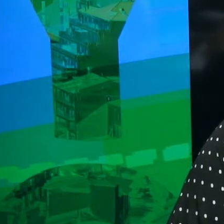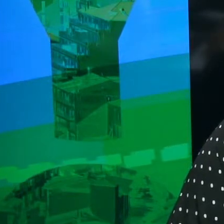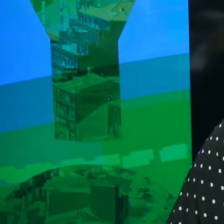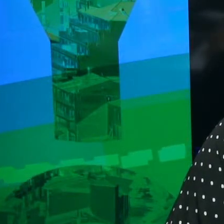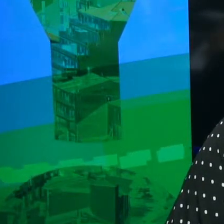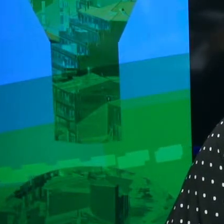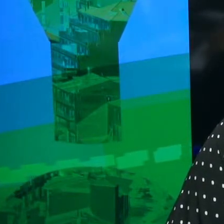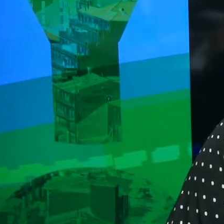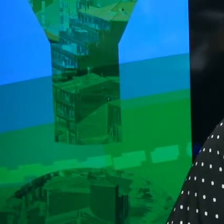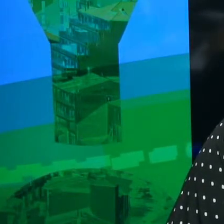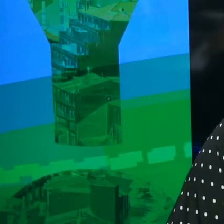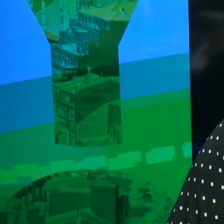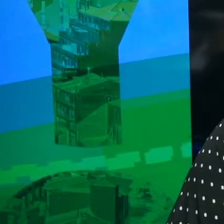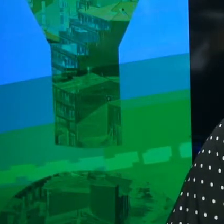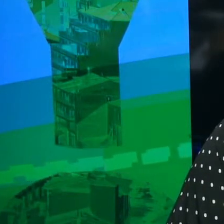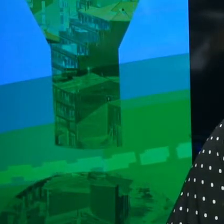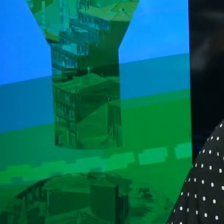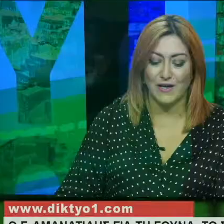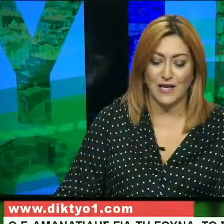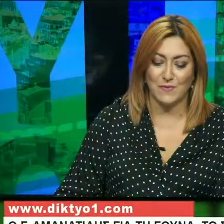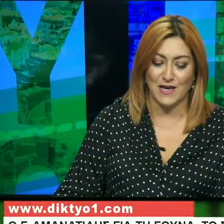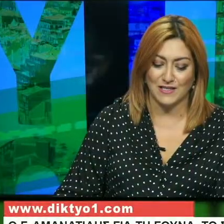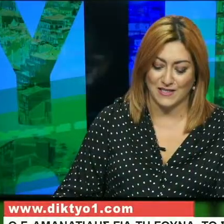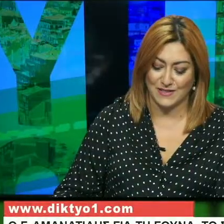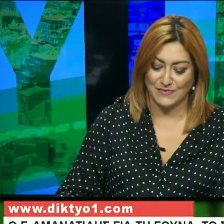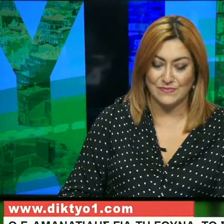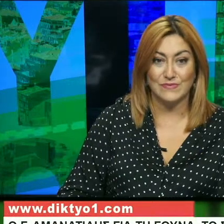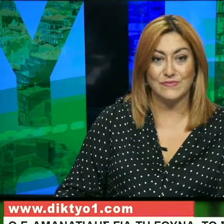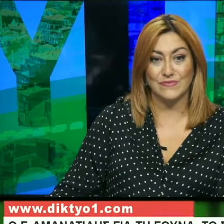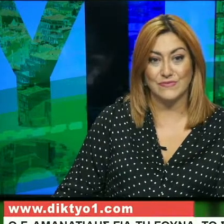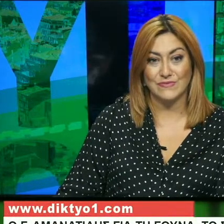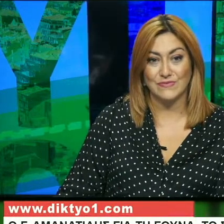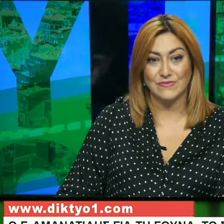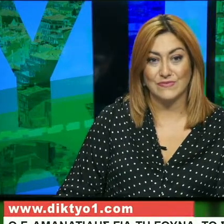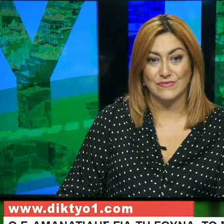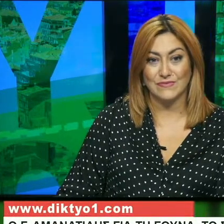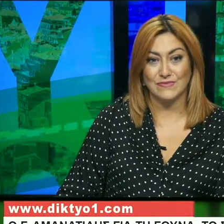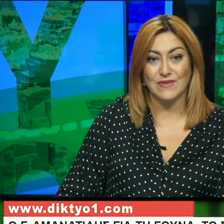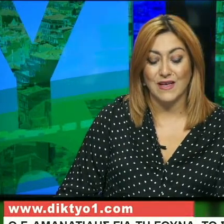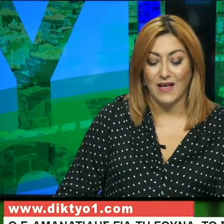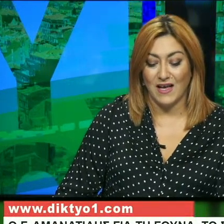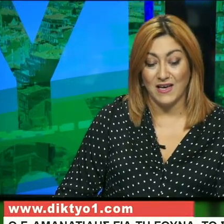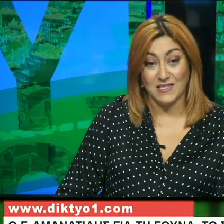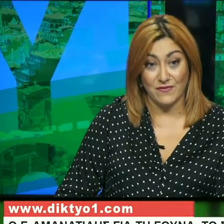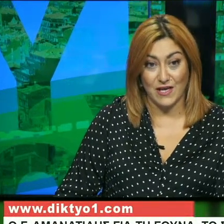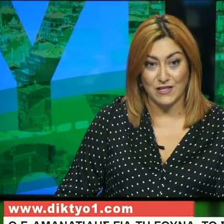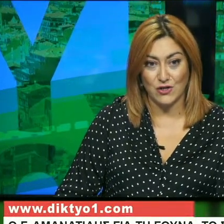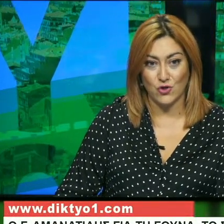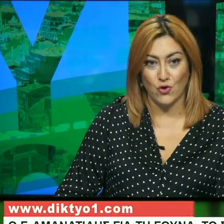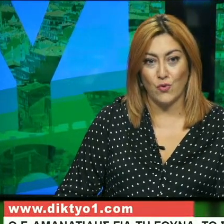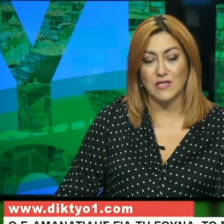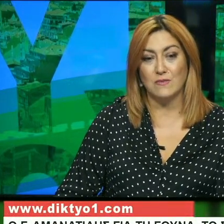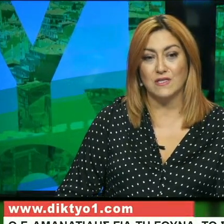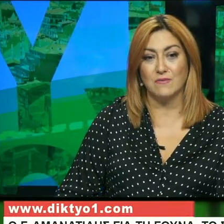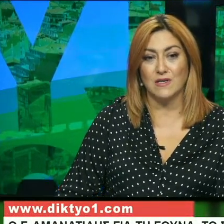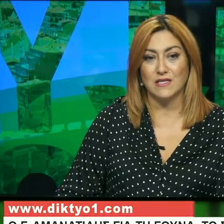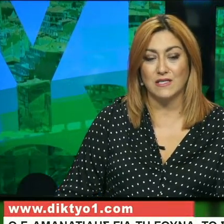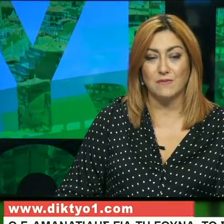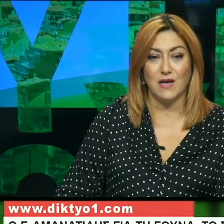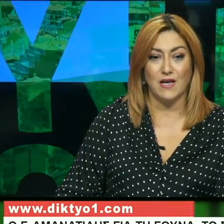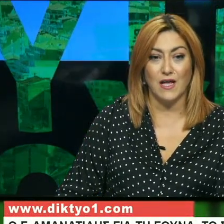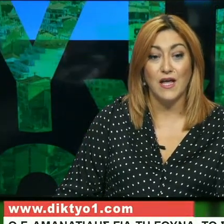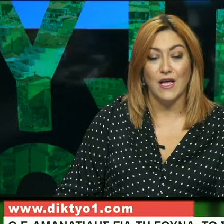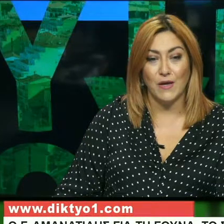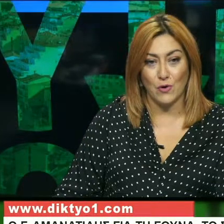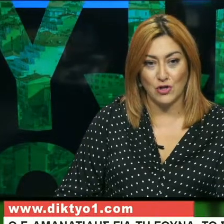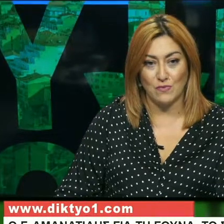Δημοκρατίας Κοζάνης, κύριο Γιώργο Αμανατίδη. Κύριε Αμανατίδη, καλησπέρα σας. Καλησπέρα σας, να είστε καλά. Να σας ευχαριστήσω που είστε μαζί μας